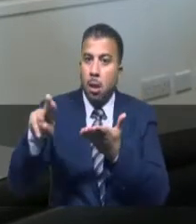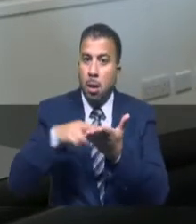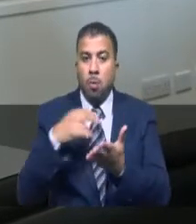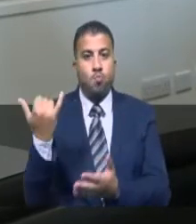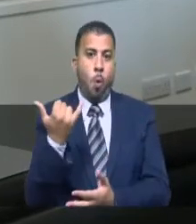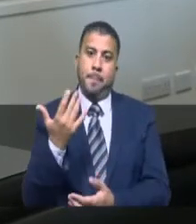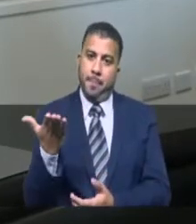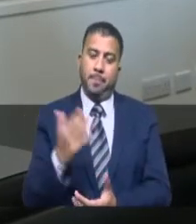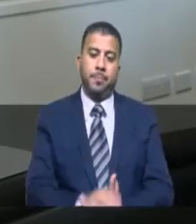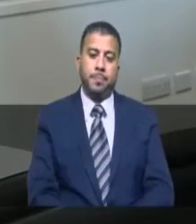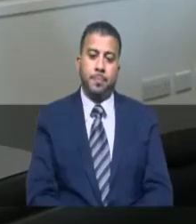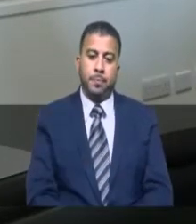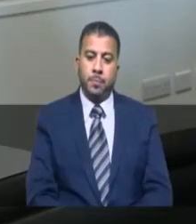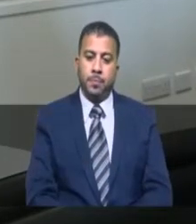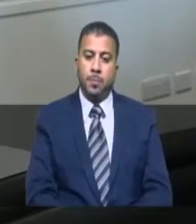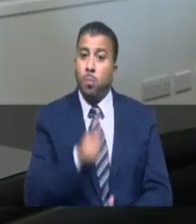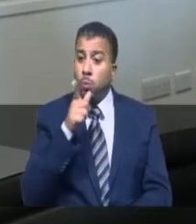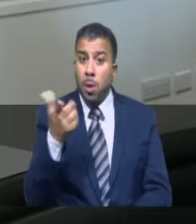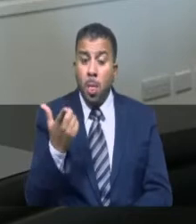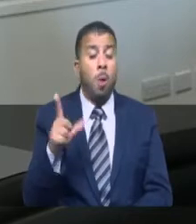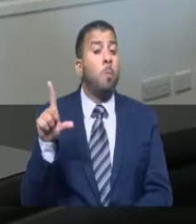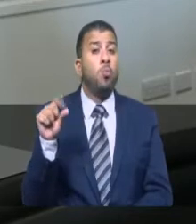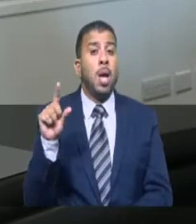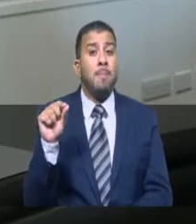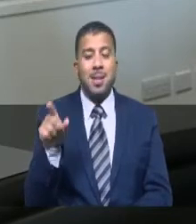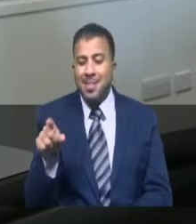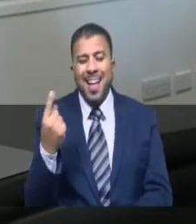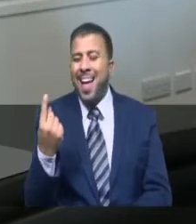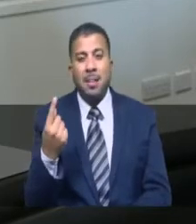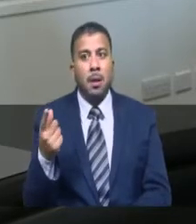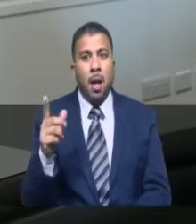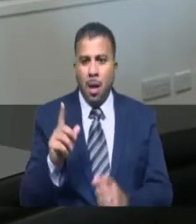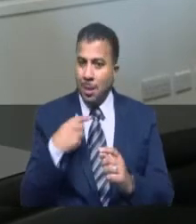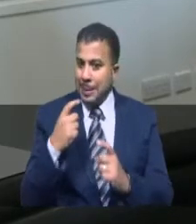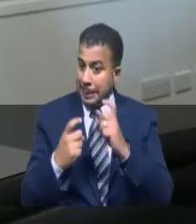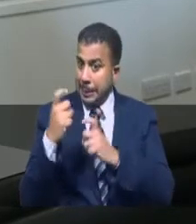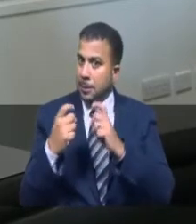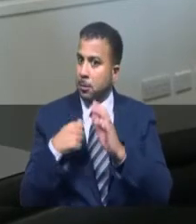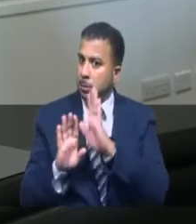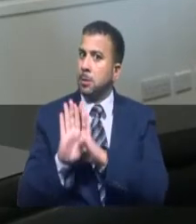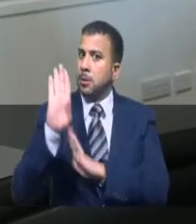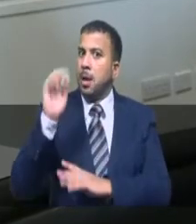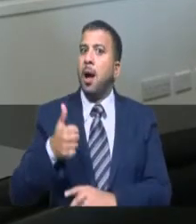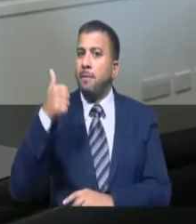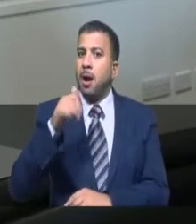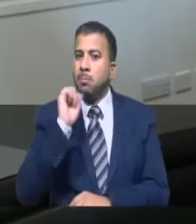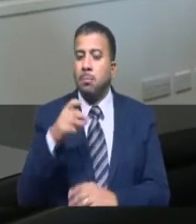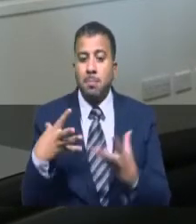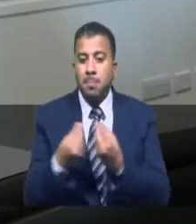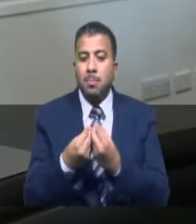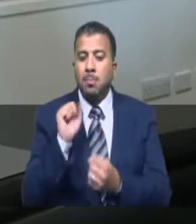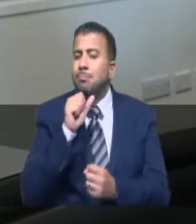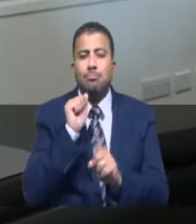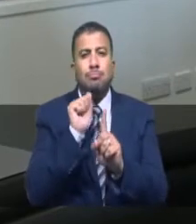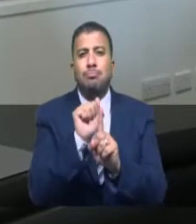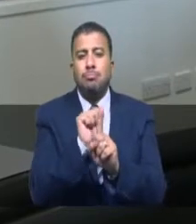تكون متميزة عن الآخرين ومتنافسة أيضا مع الآخرين في